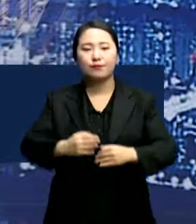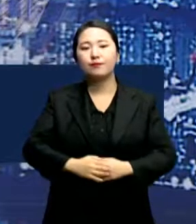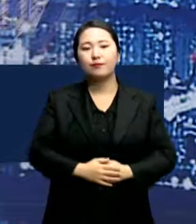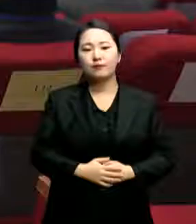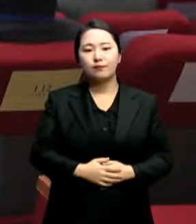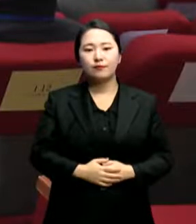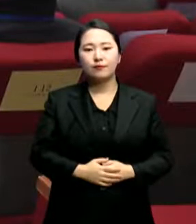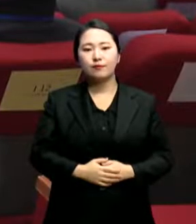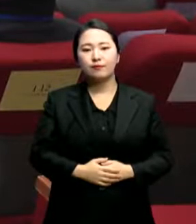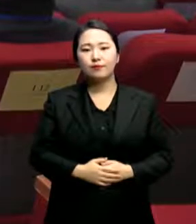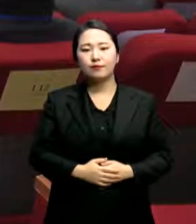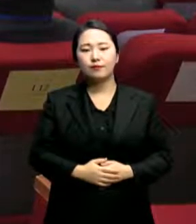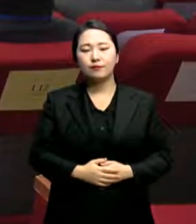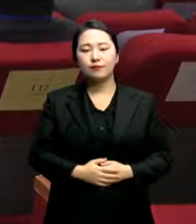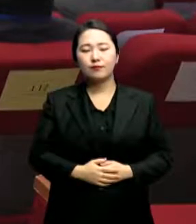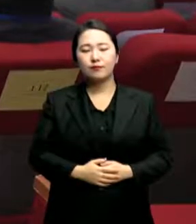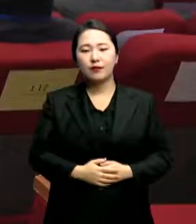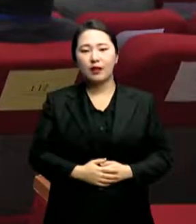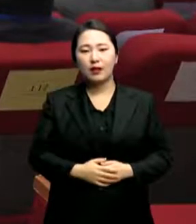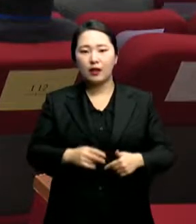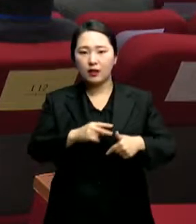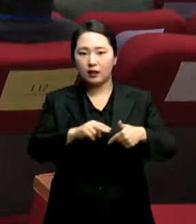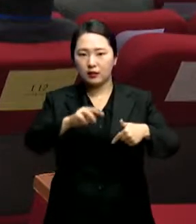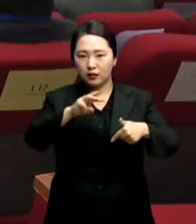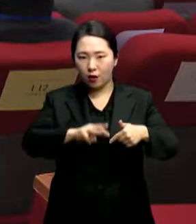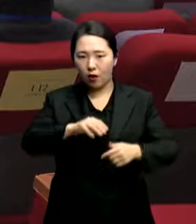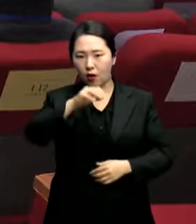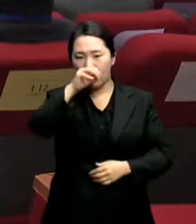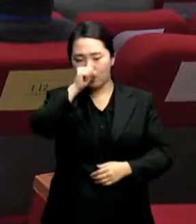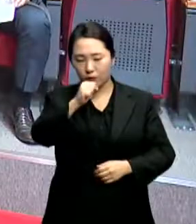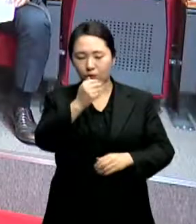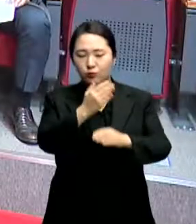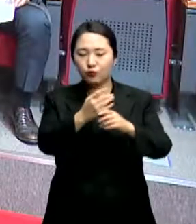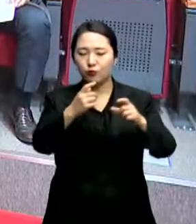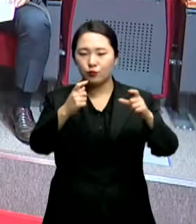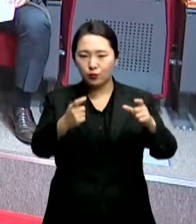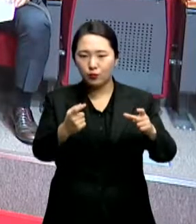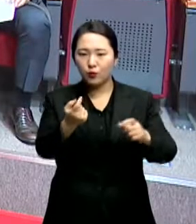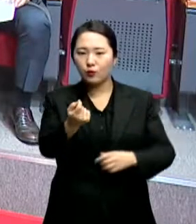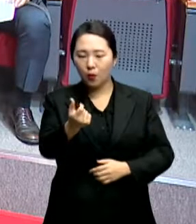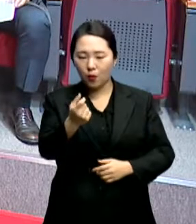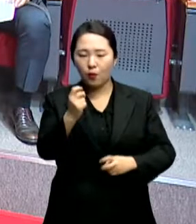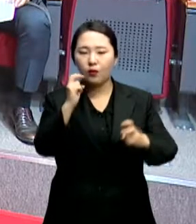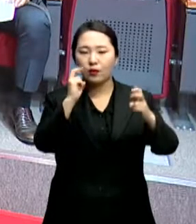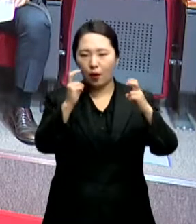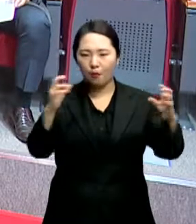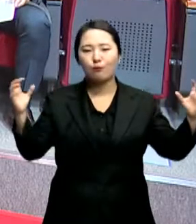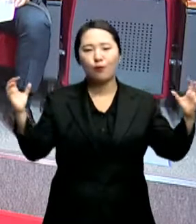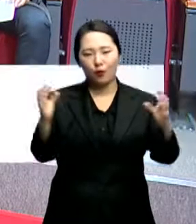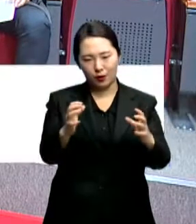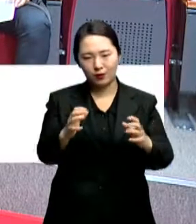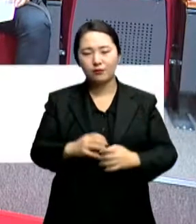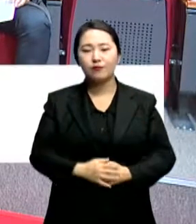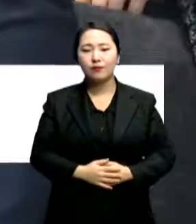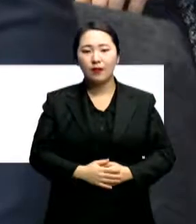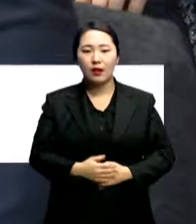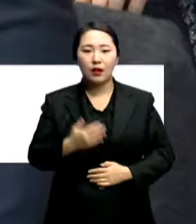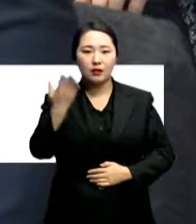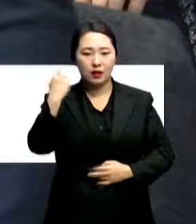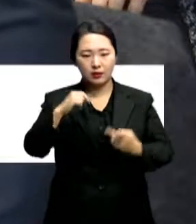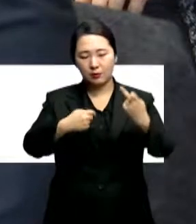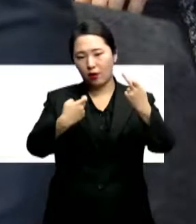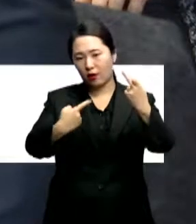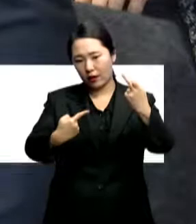보도입니다. 인천 지역 우수 중소기업인들이 한자리에 모였습니다. 지난 1일 갯벌타워에서